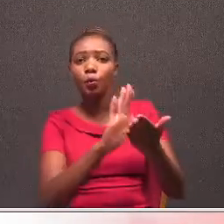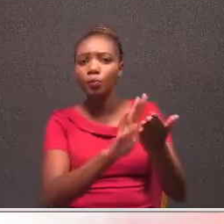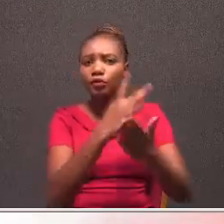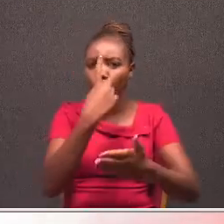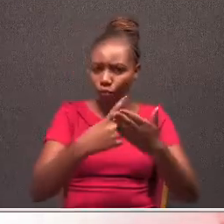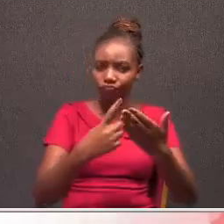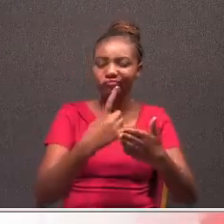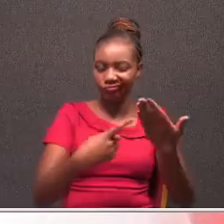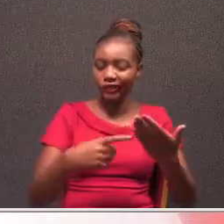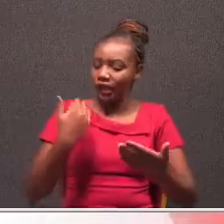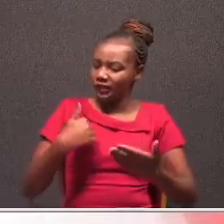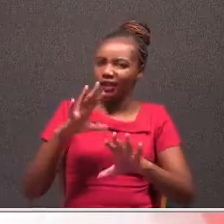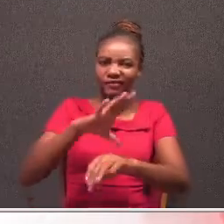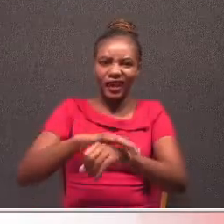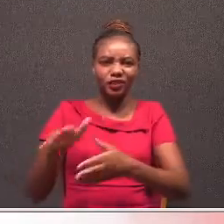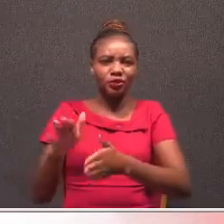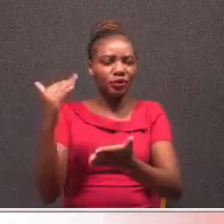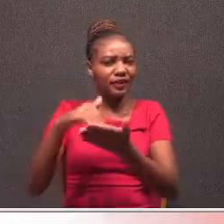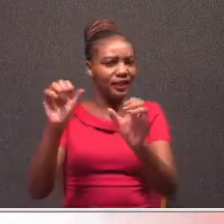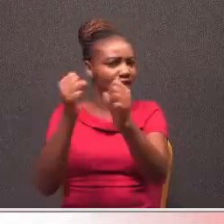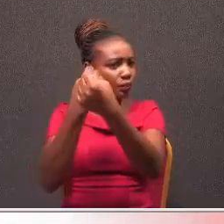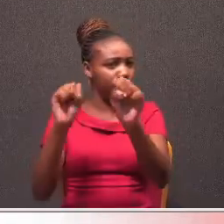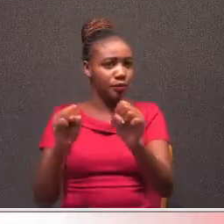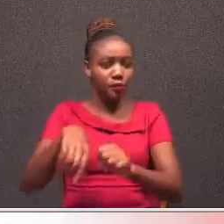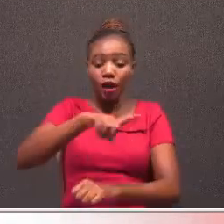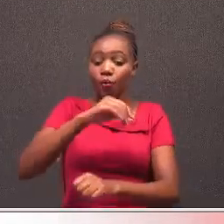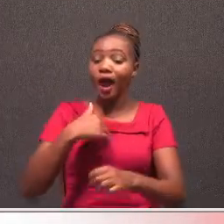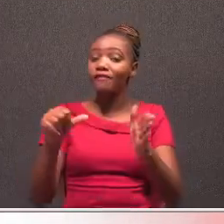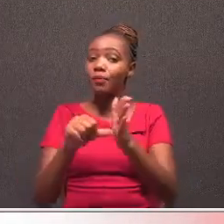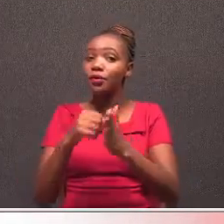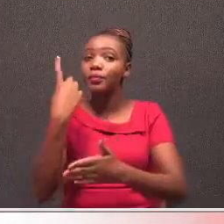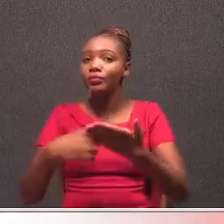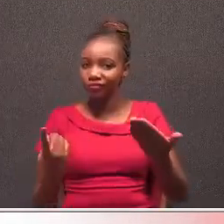na fursa hii tena. Hapa sisi tuko na shida ya ardhi.